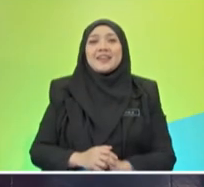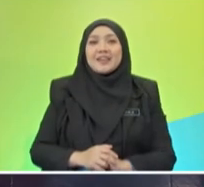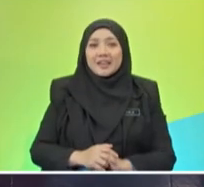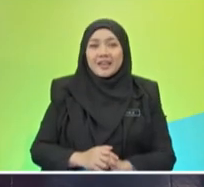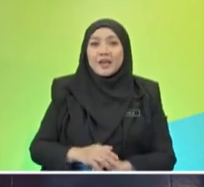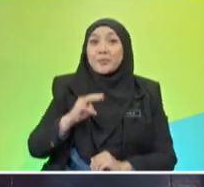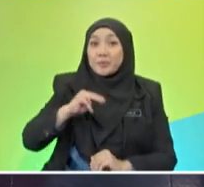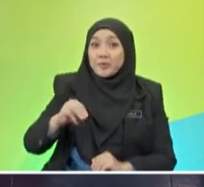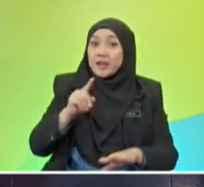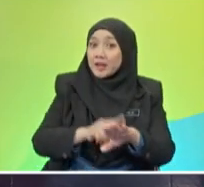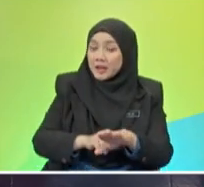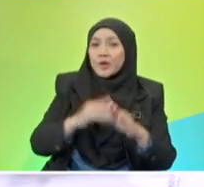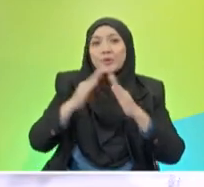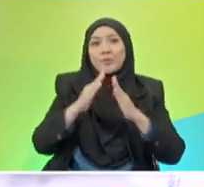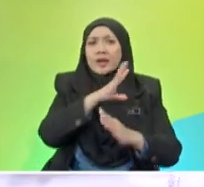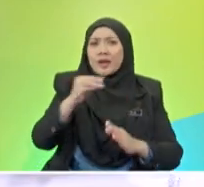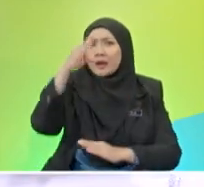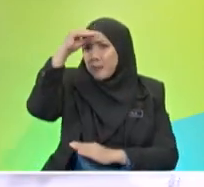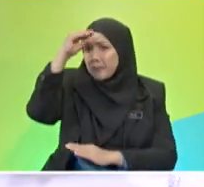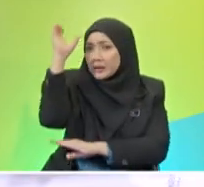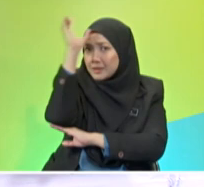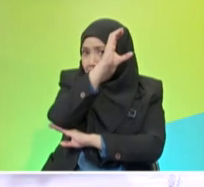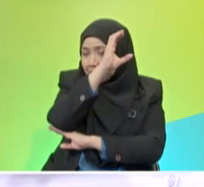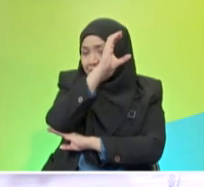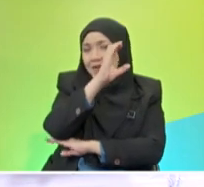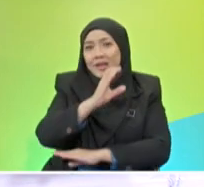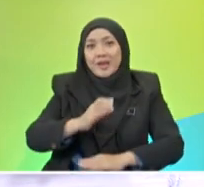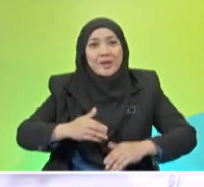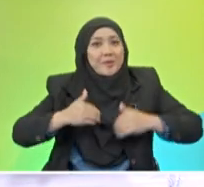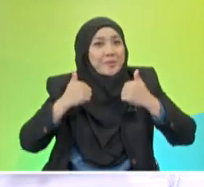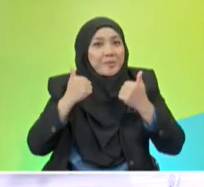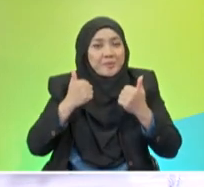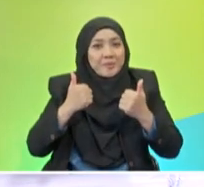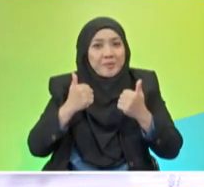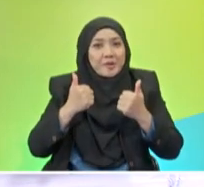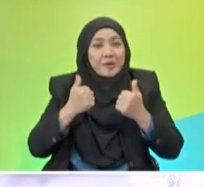telah berjaya menyusun nombor menaik 1 hingga 10. Jadi